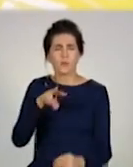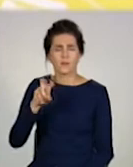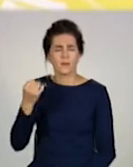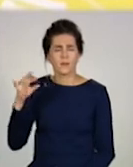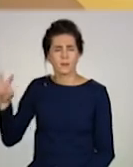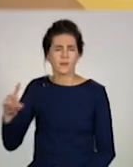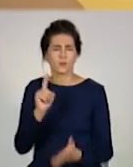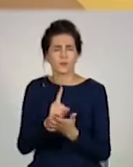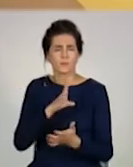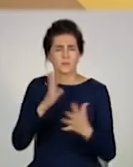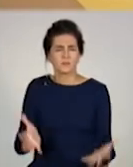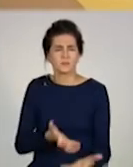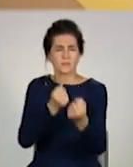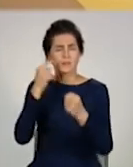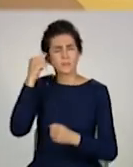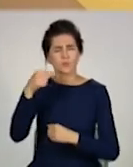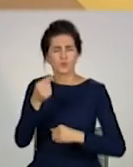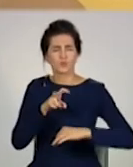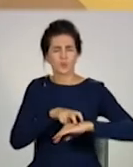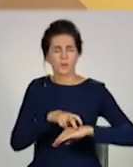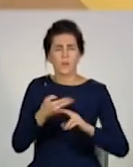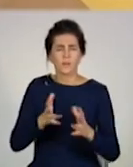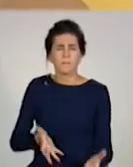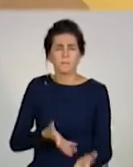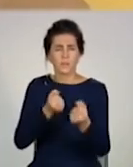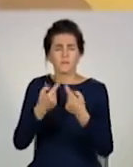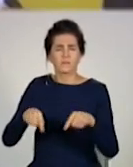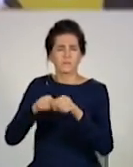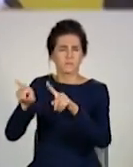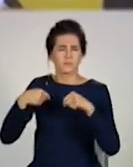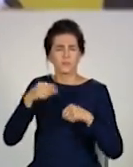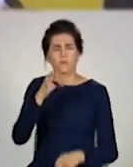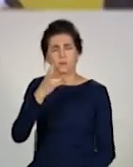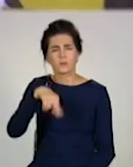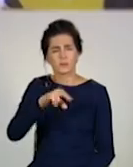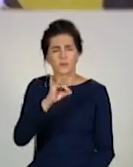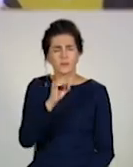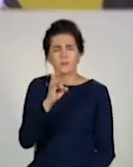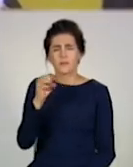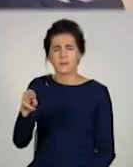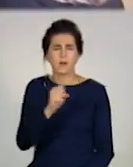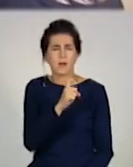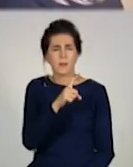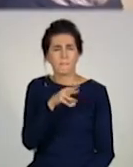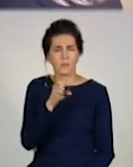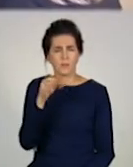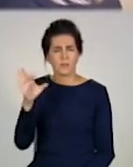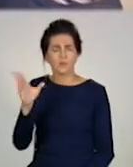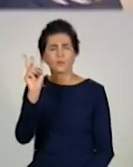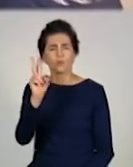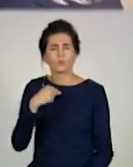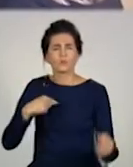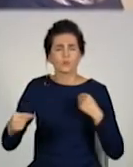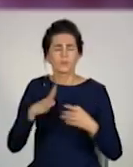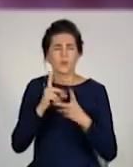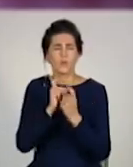допомагає психолог. Це один із напрямків психологічної підтримки від фонду Ріната Ахметова. Допомагають насамперед постраждалим через конфлікт